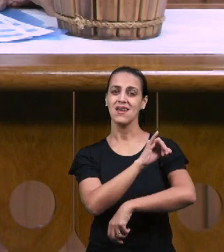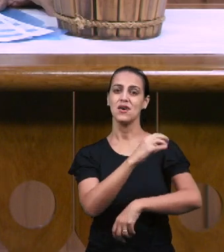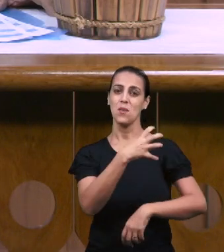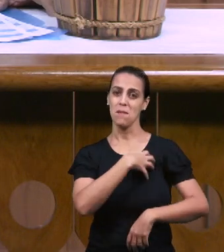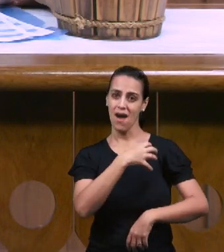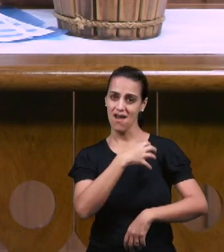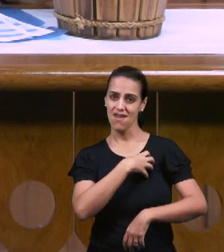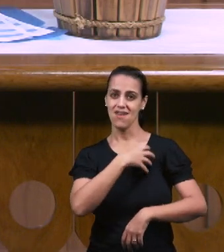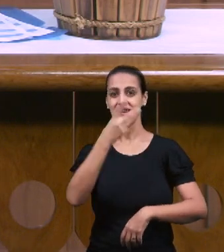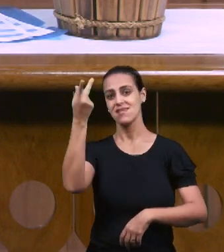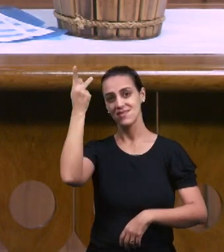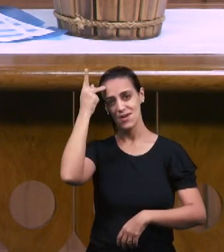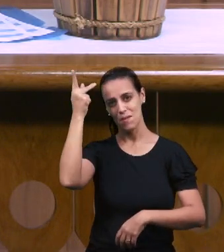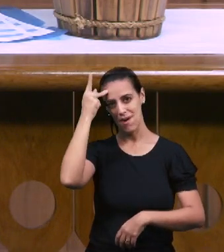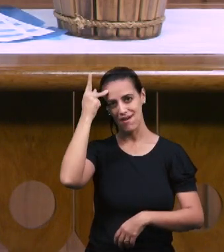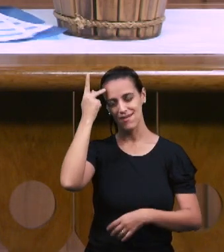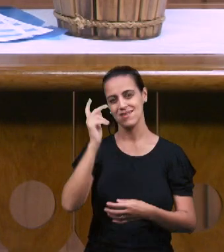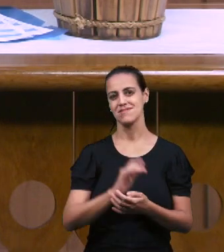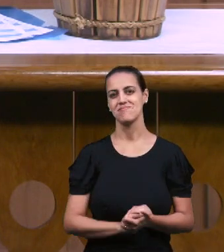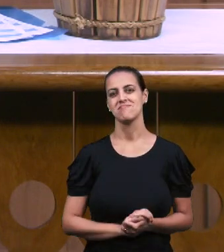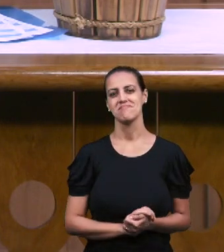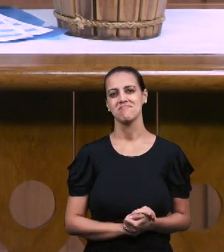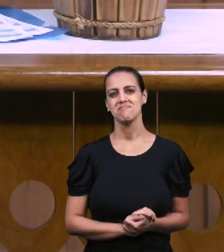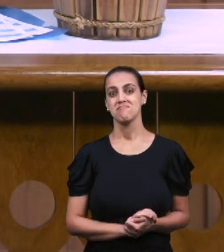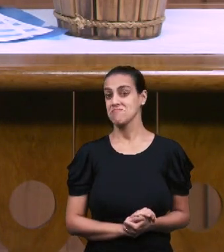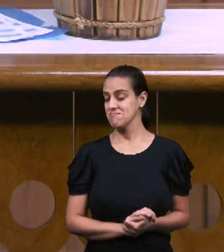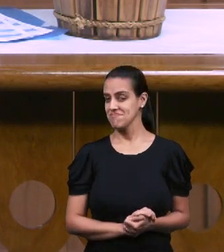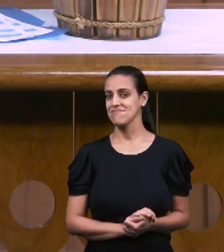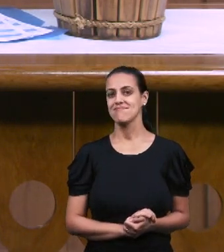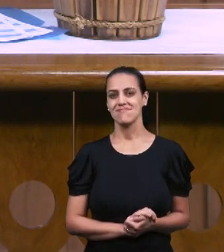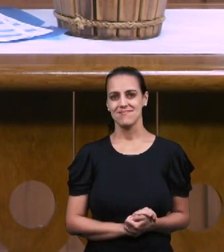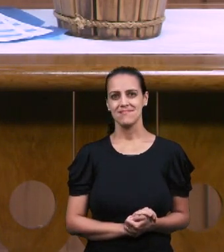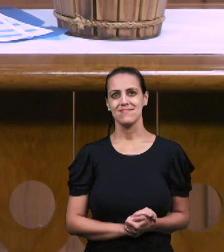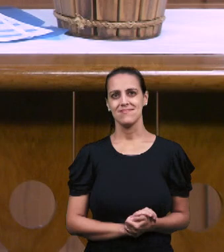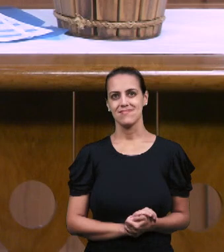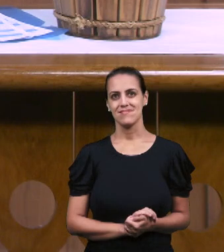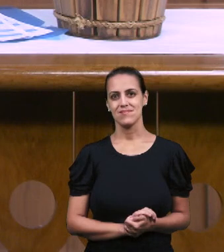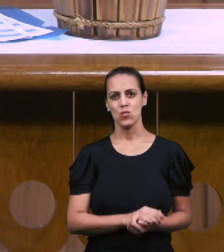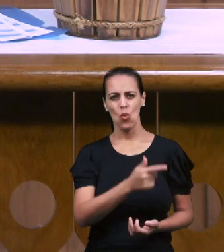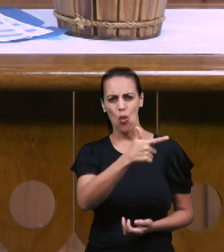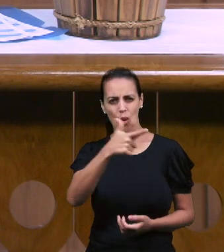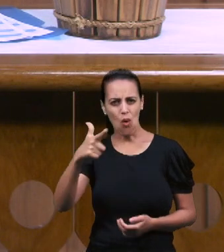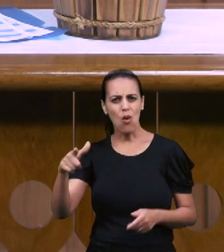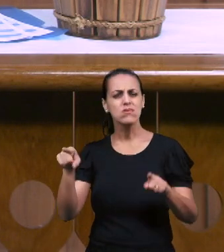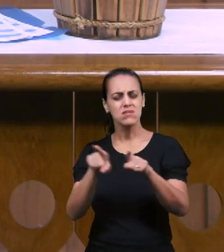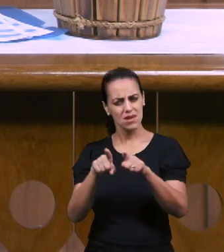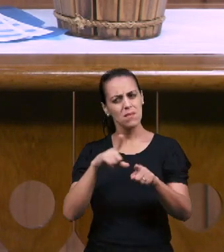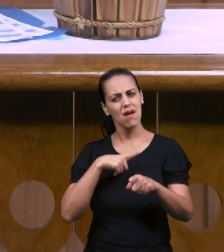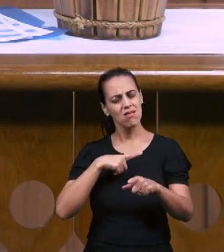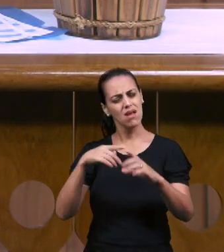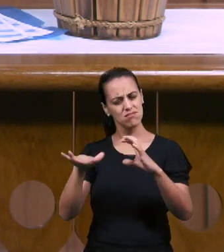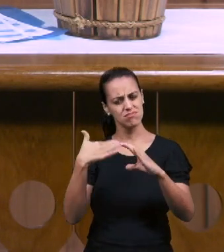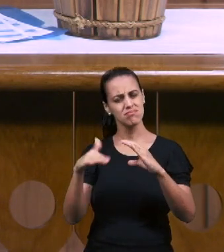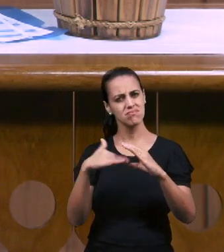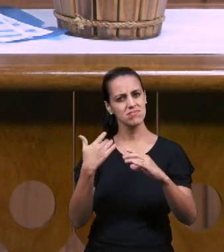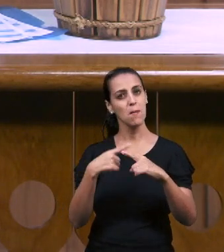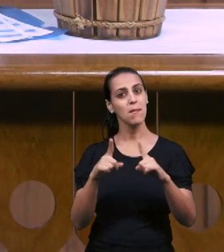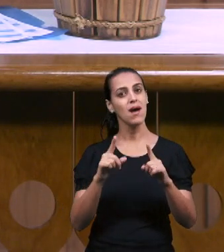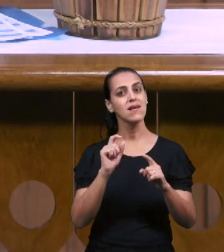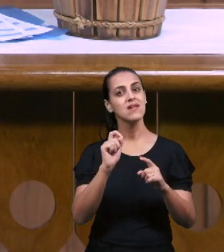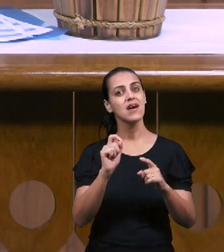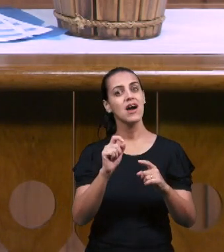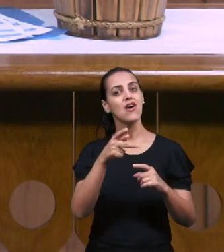et São Paulo, 1. Cela ne veut pas dire qu'il n'y a pas de participation pour les autres. Je suis en train de parler ici des